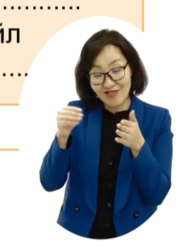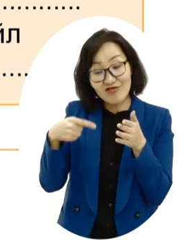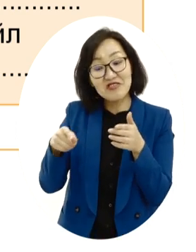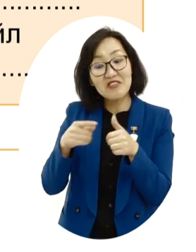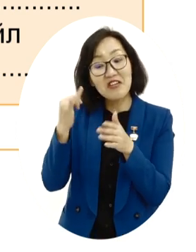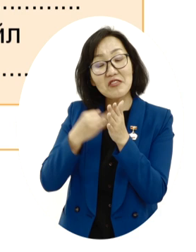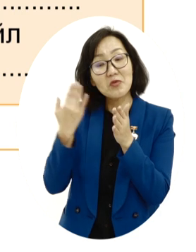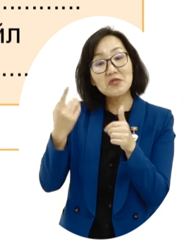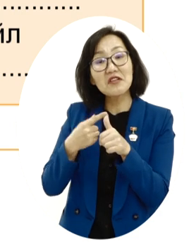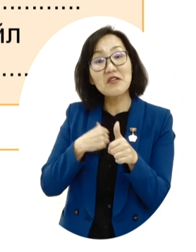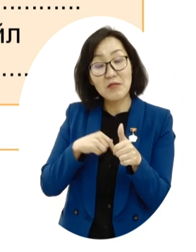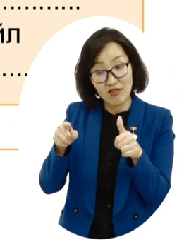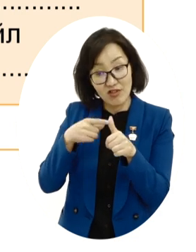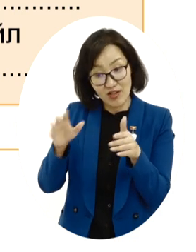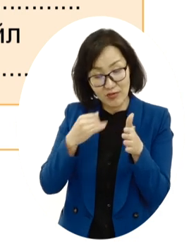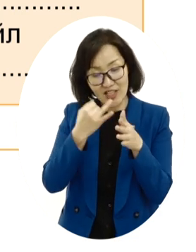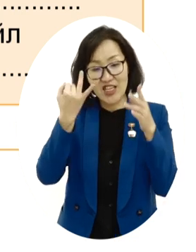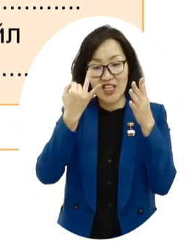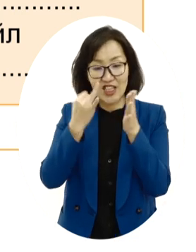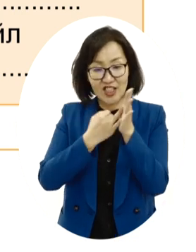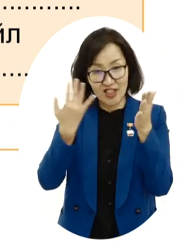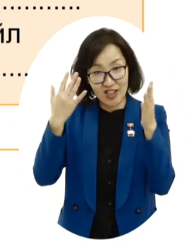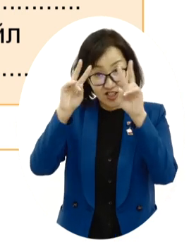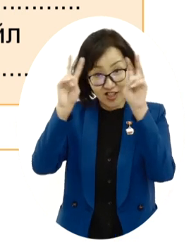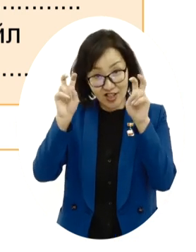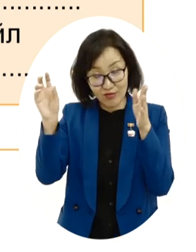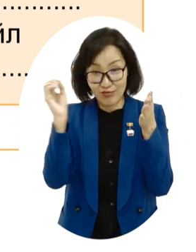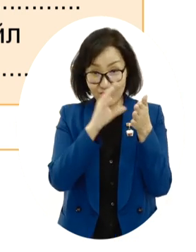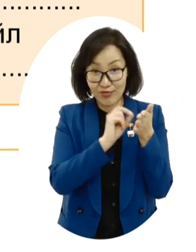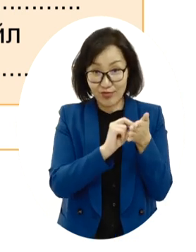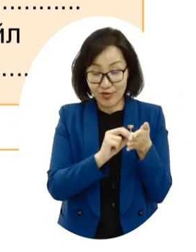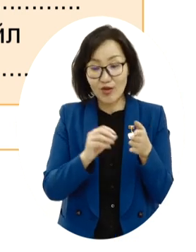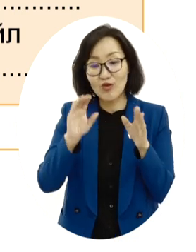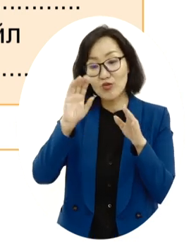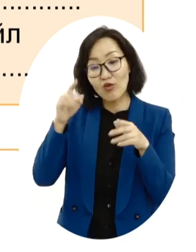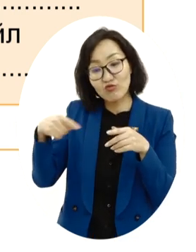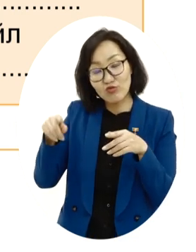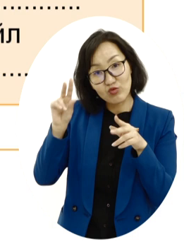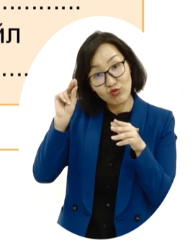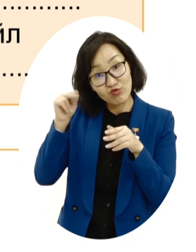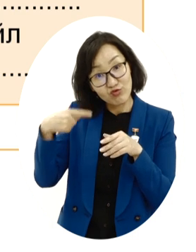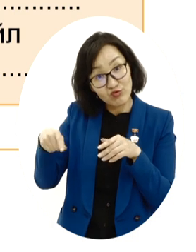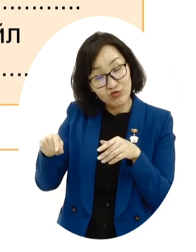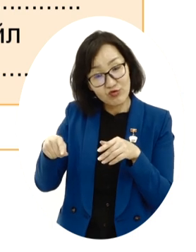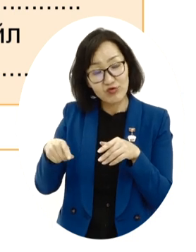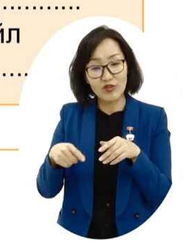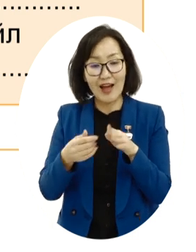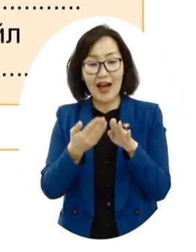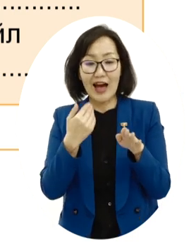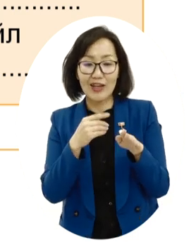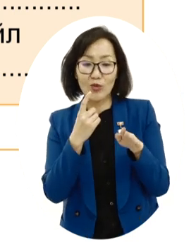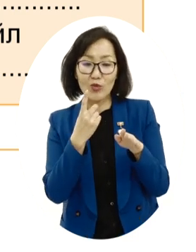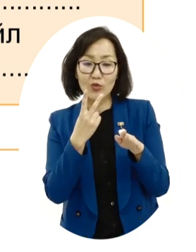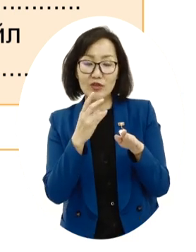илтгэл уншсан сурагчийн нэр, илтгэлийн сэдэв гэсэн хүснэгтэнд тухайн сурагчийн уншсан сэдвийг,